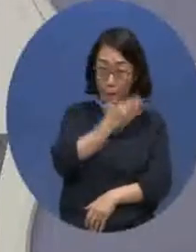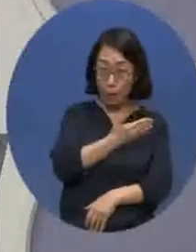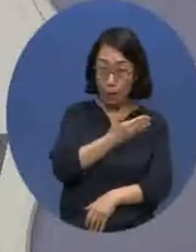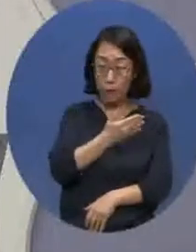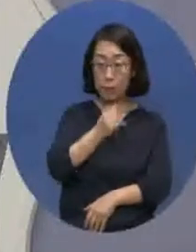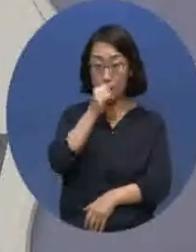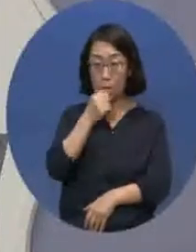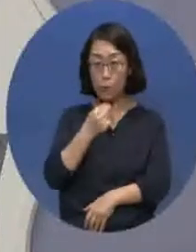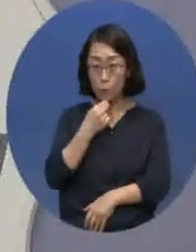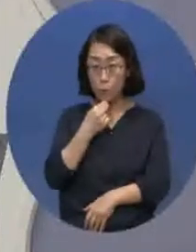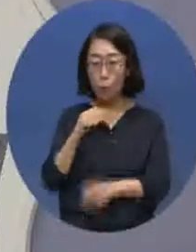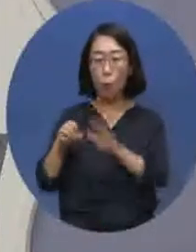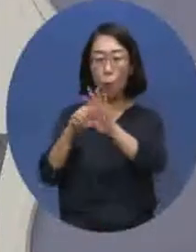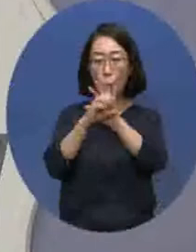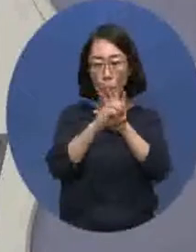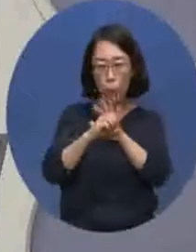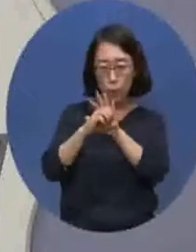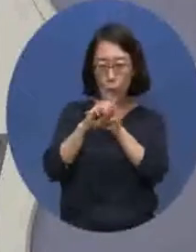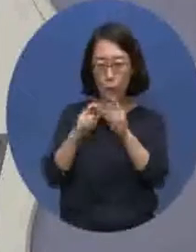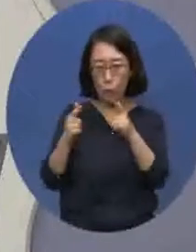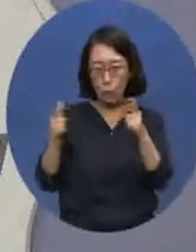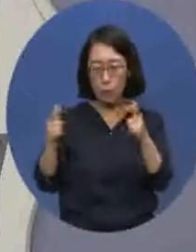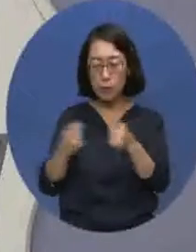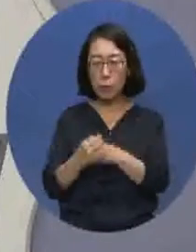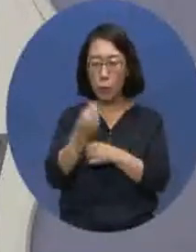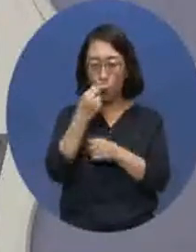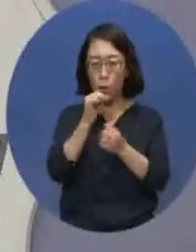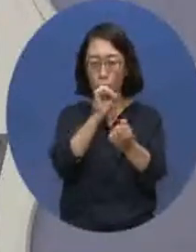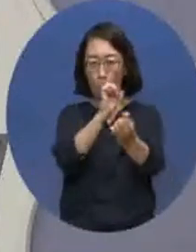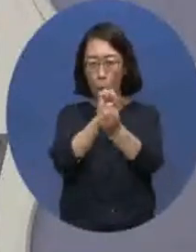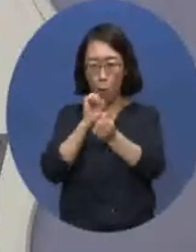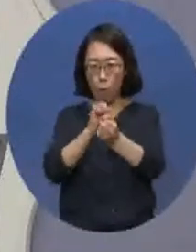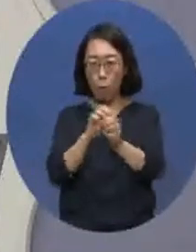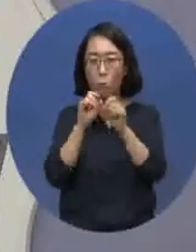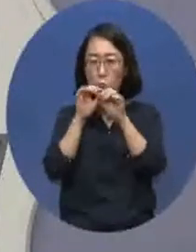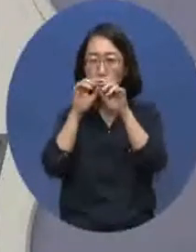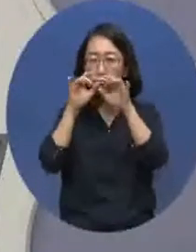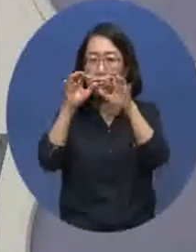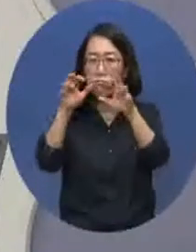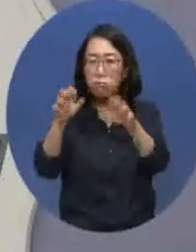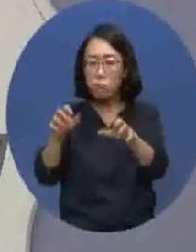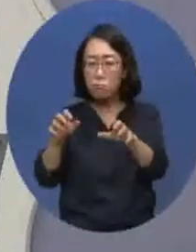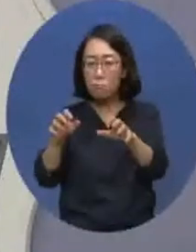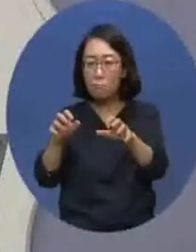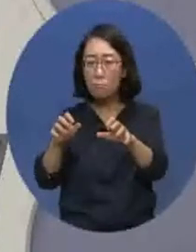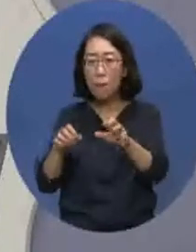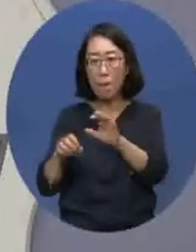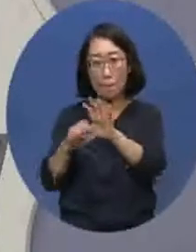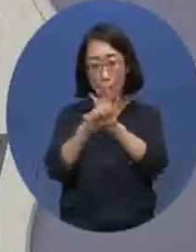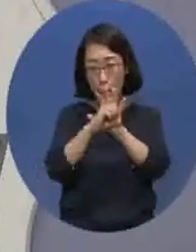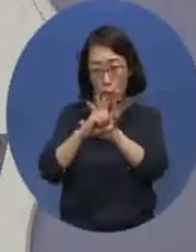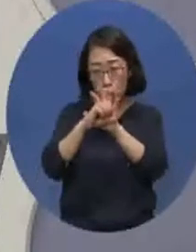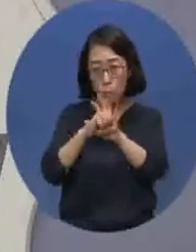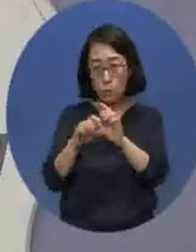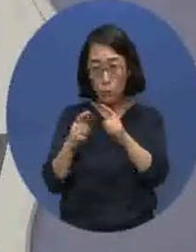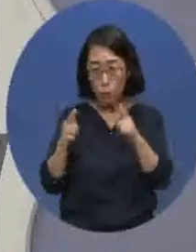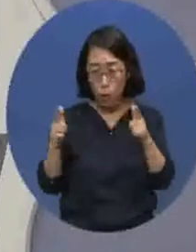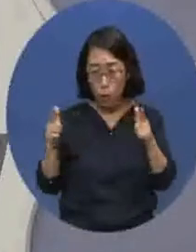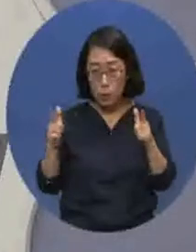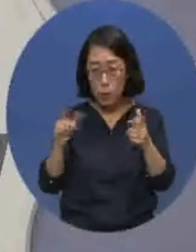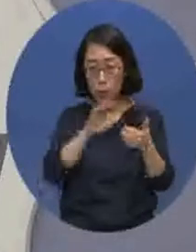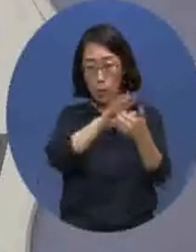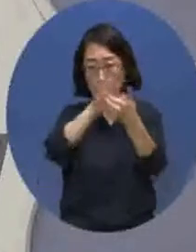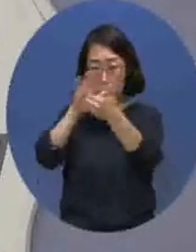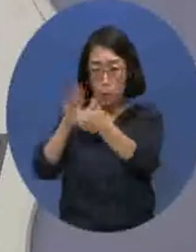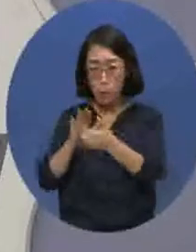이렇게 코로나 처럼 알 수 없는 공기 통해서 이렇게 b 말로 전파되는 이런 바이러스 상황 이런 것들에 대처 에서